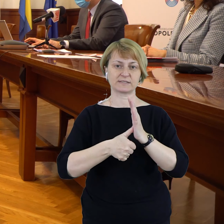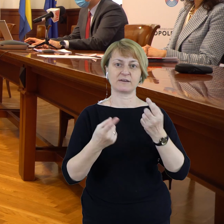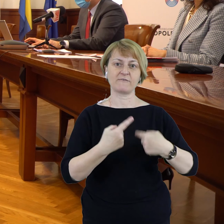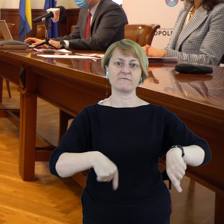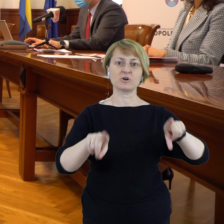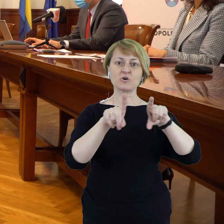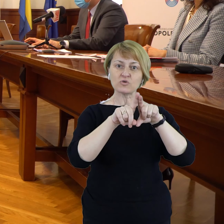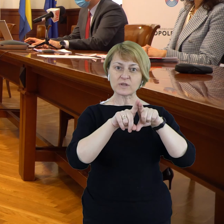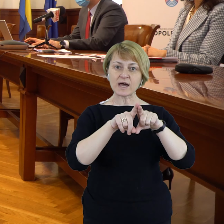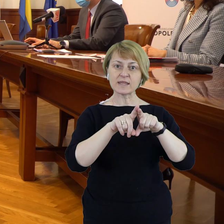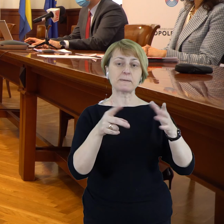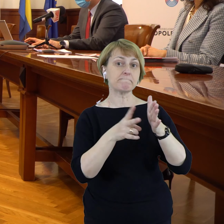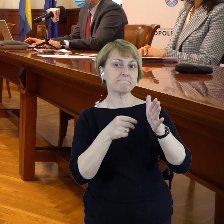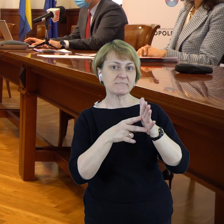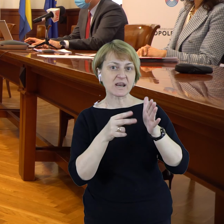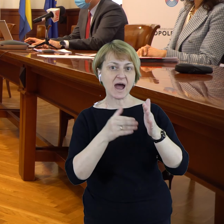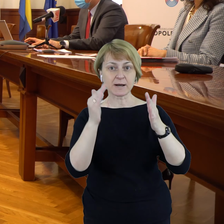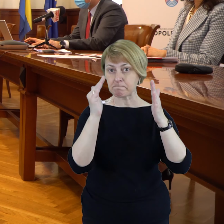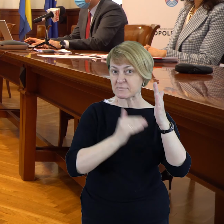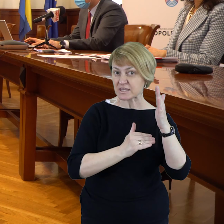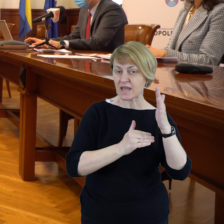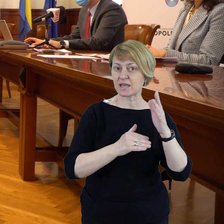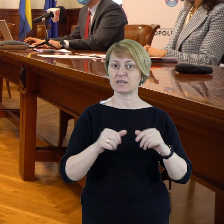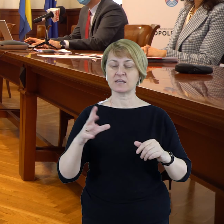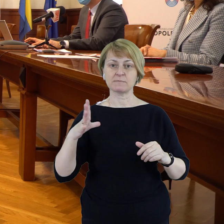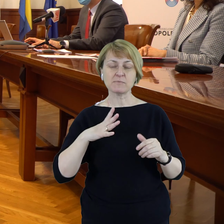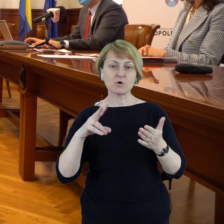i zrealizowany znacznie mniejszy deficyt niż miał być